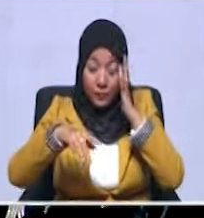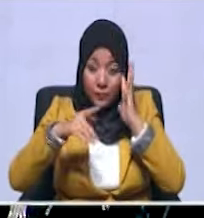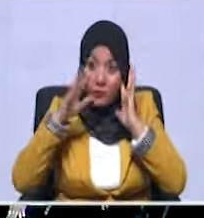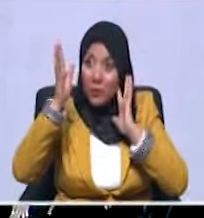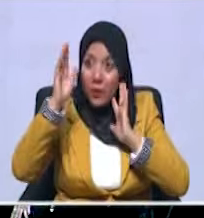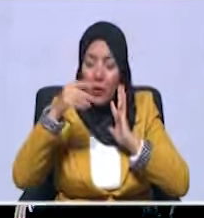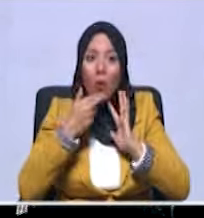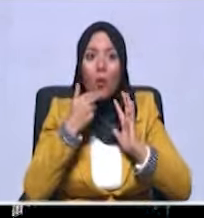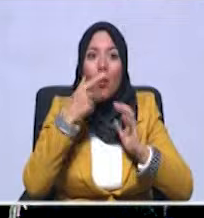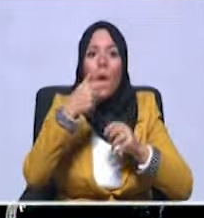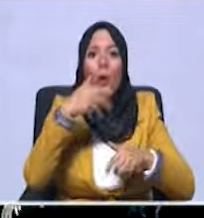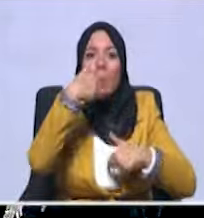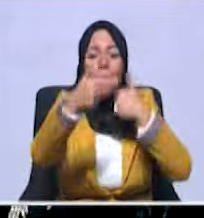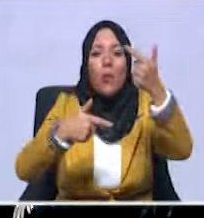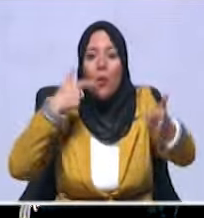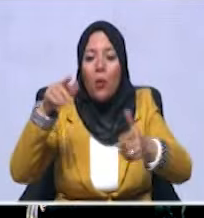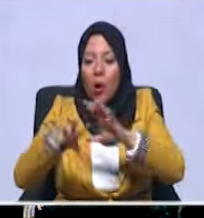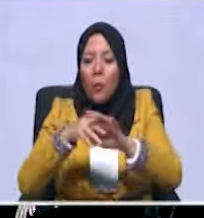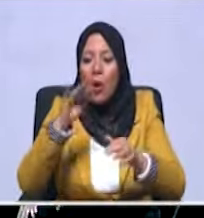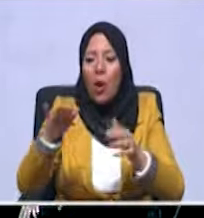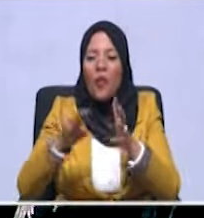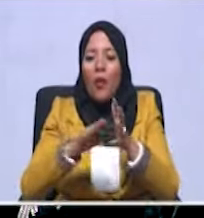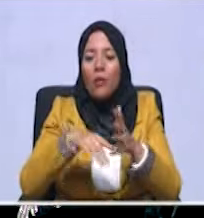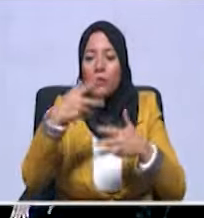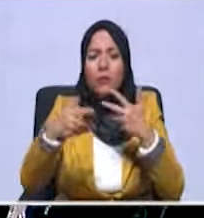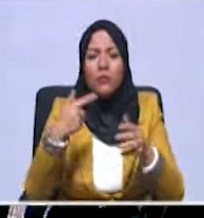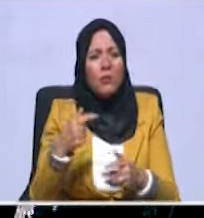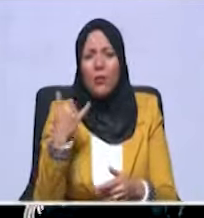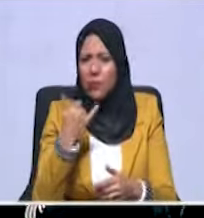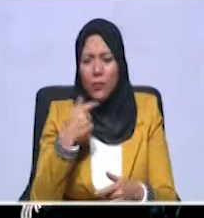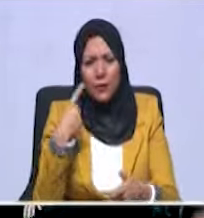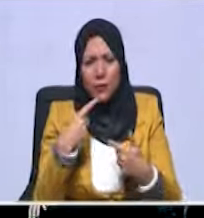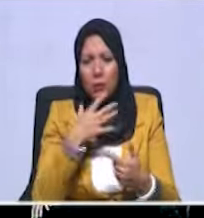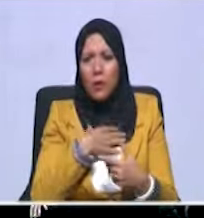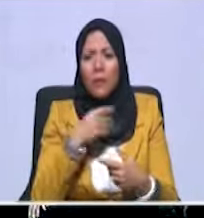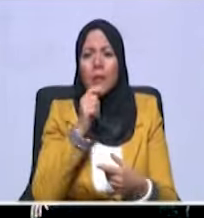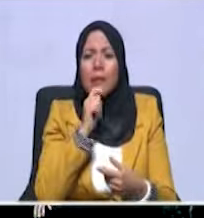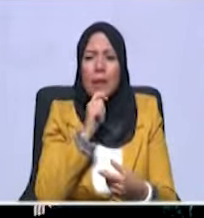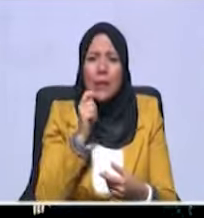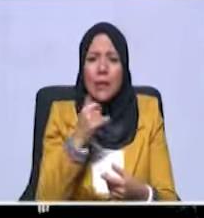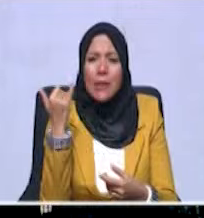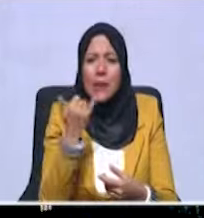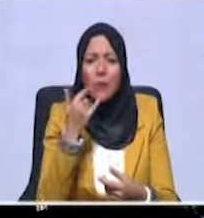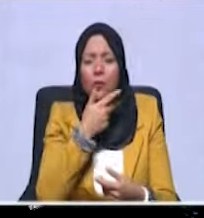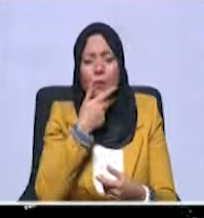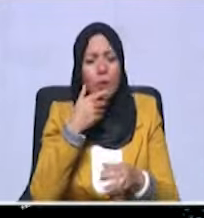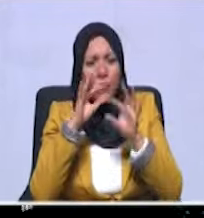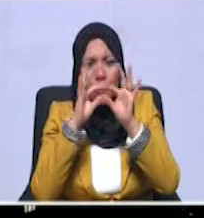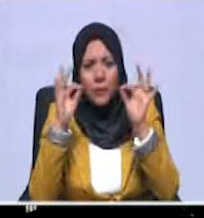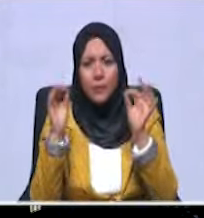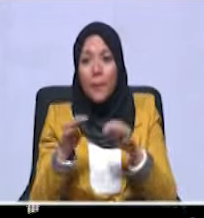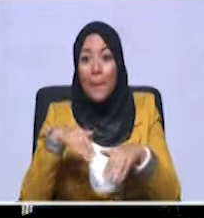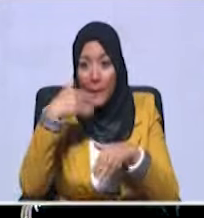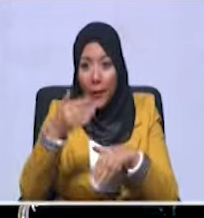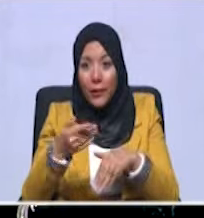وكان هو الراوي ومع الأطفال، كان موضوع لطيف جدا وبسيط جدا وهادي جدا.